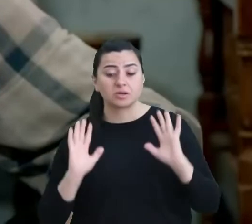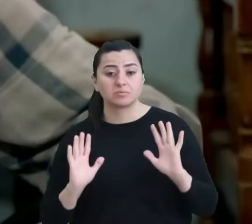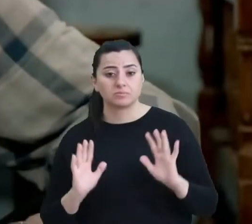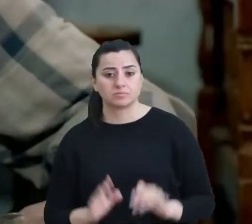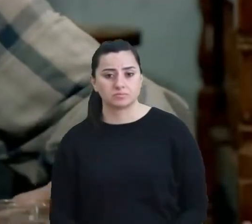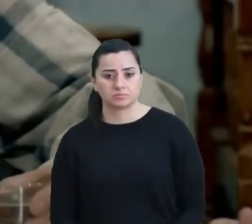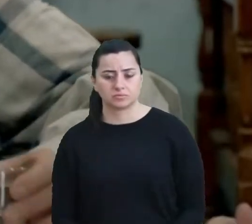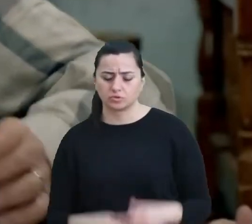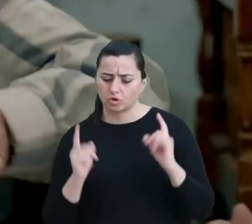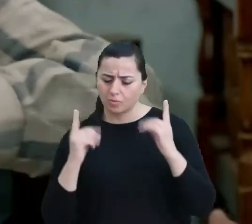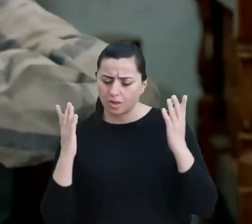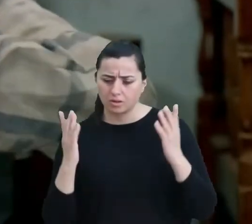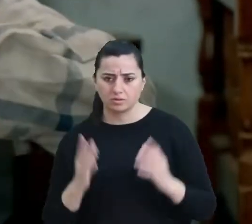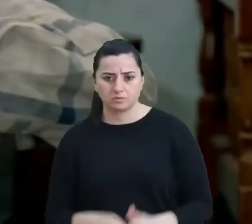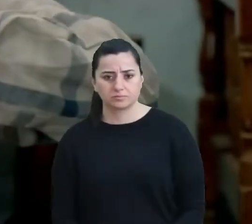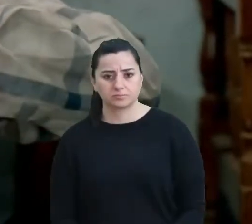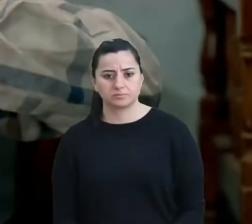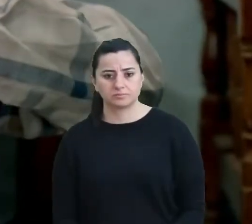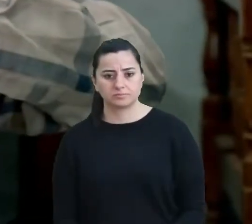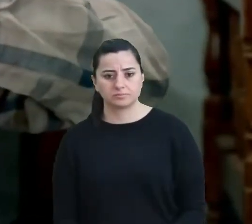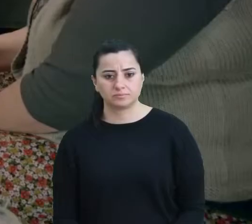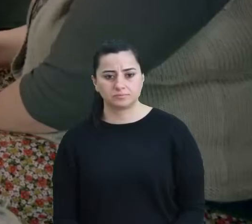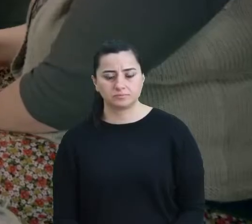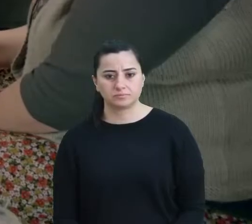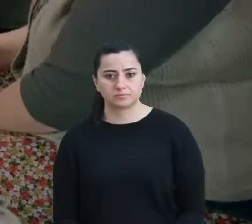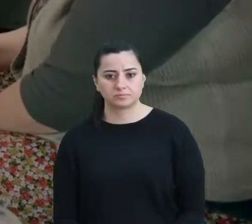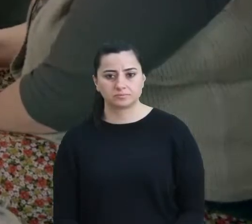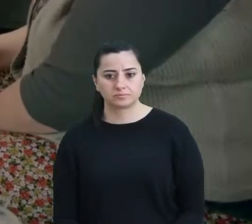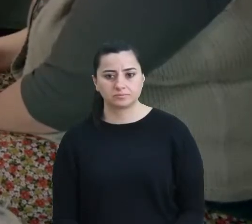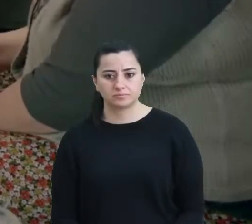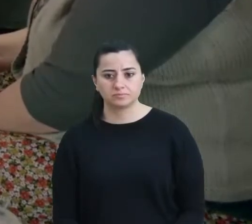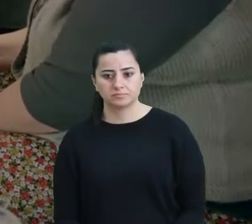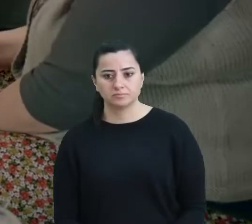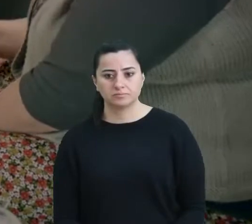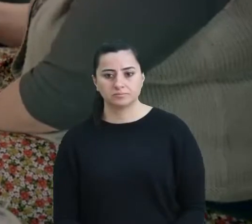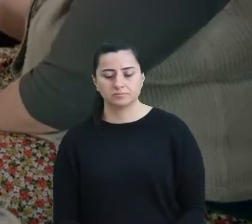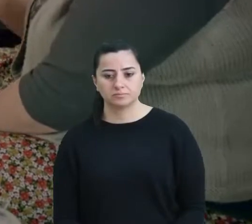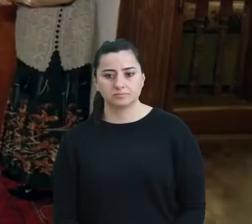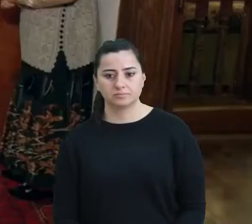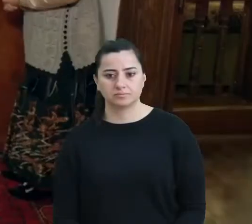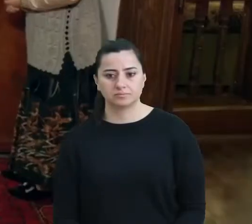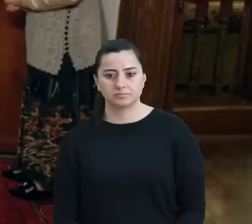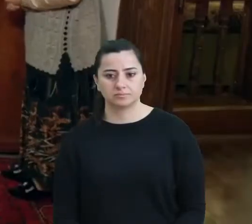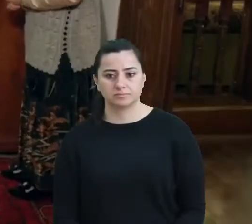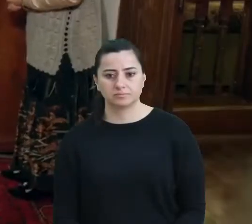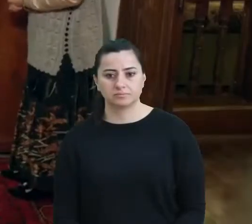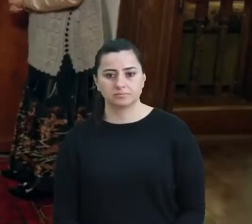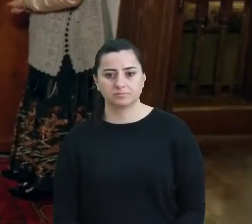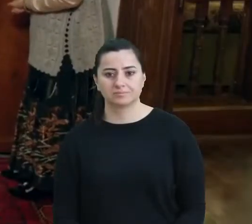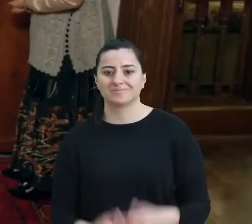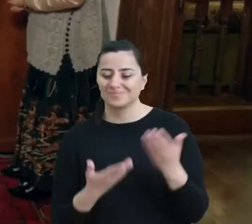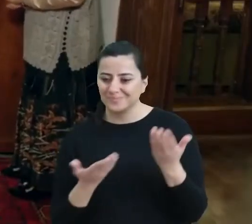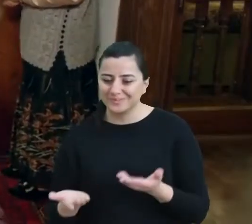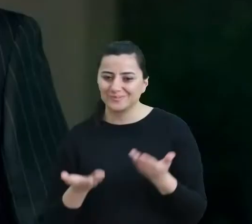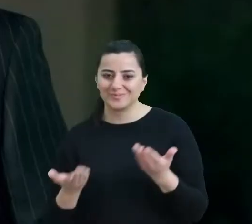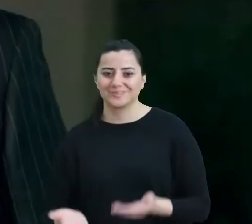kalktı. Tövbe tövbe. Suyu kafasına dikti. Cemile aldırma diye gözetti Ersin'i. Buyurun